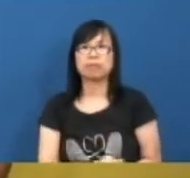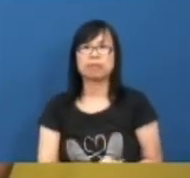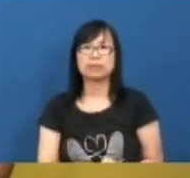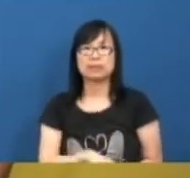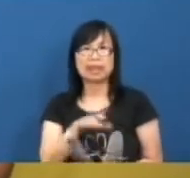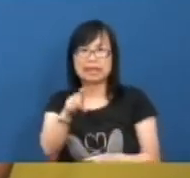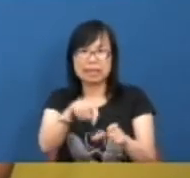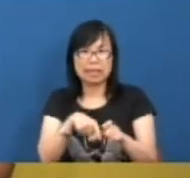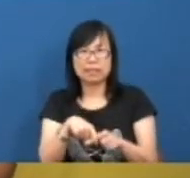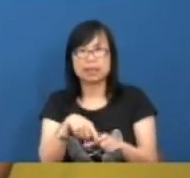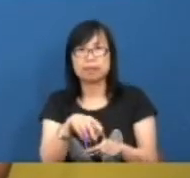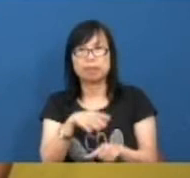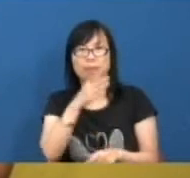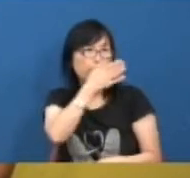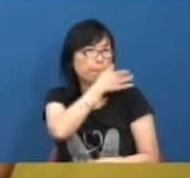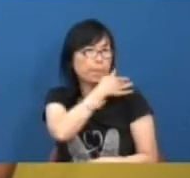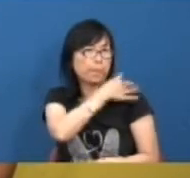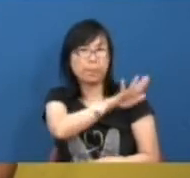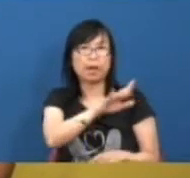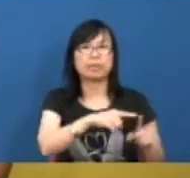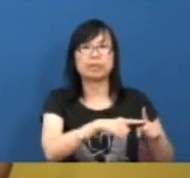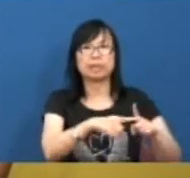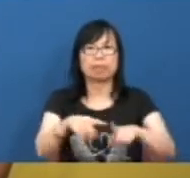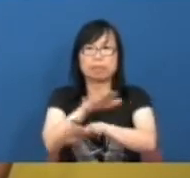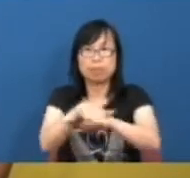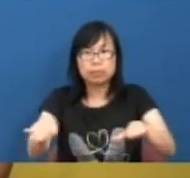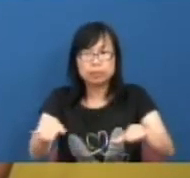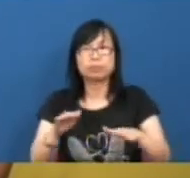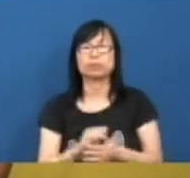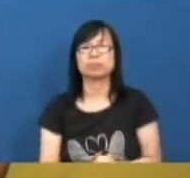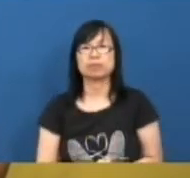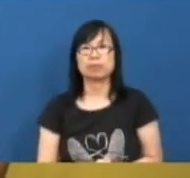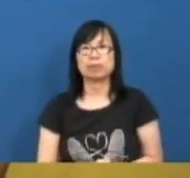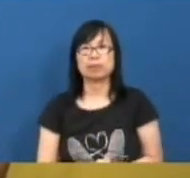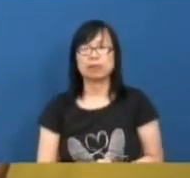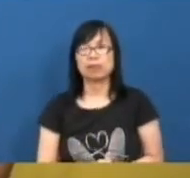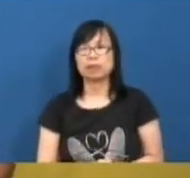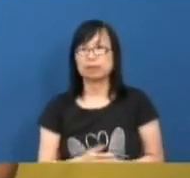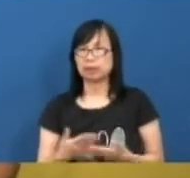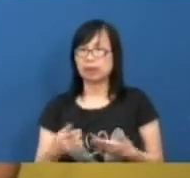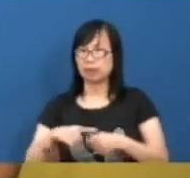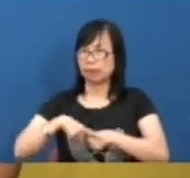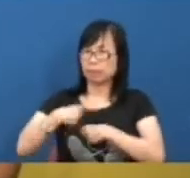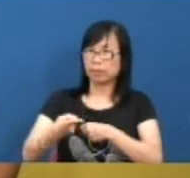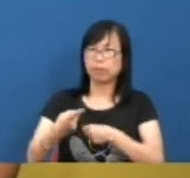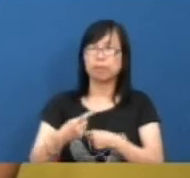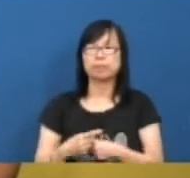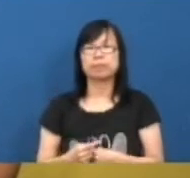齋賺錢而罔顧咗即係市民個安全嗰方面都其實都係好輕率。好啦，咁另一方面咧